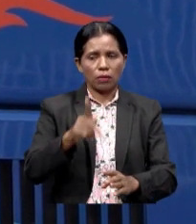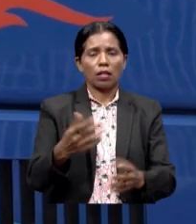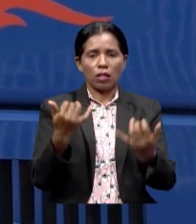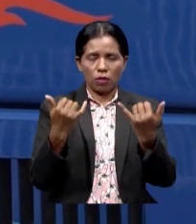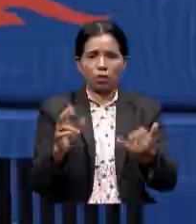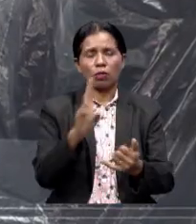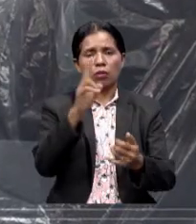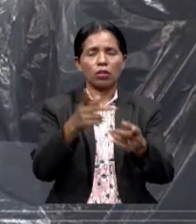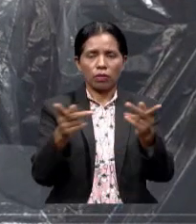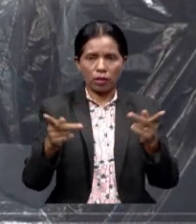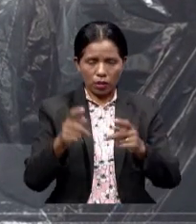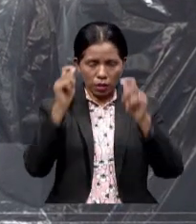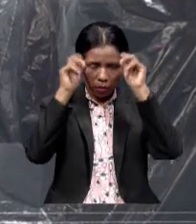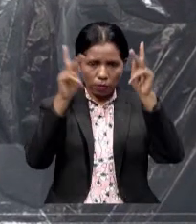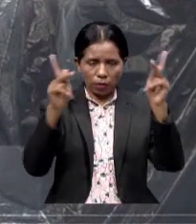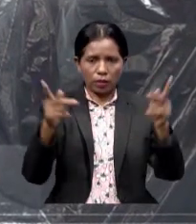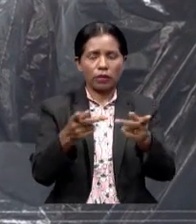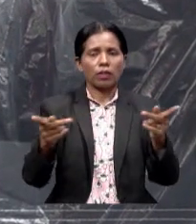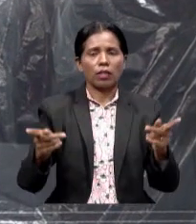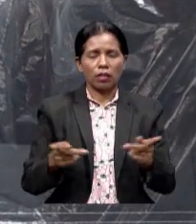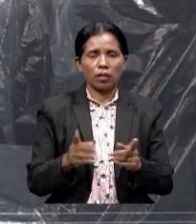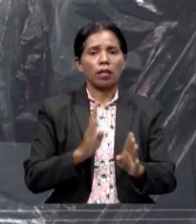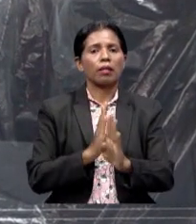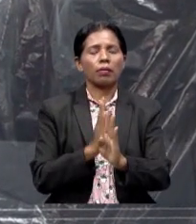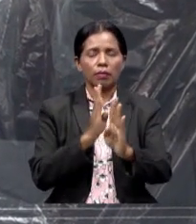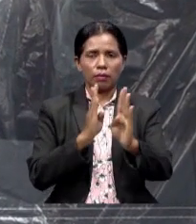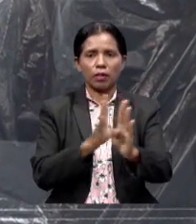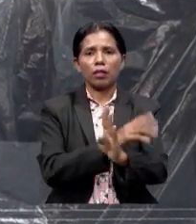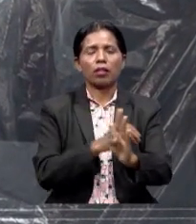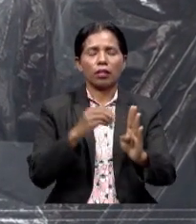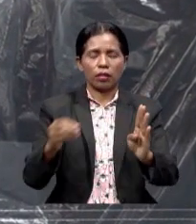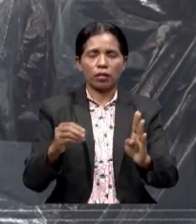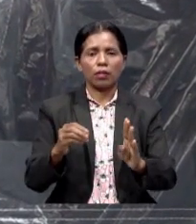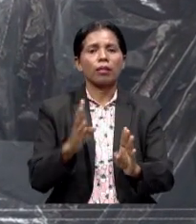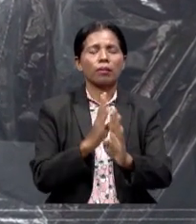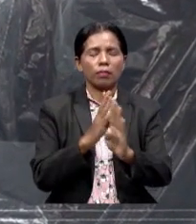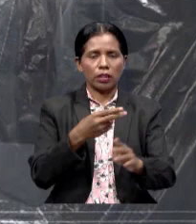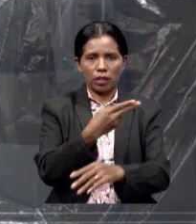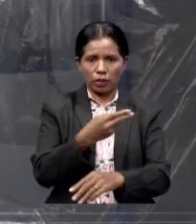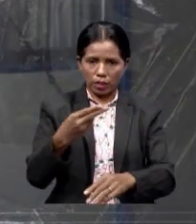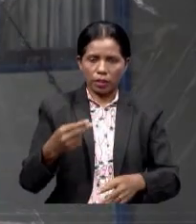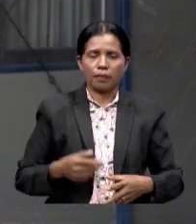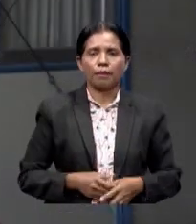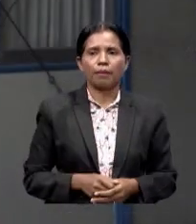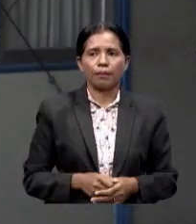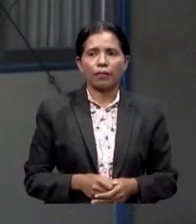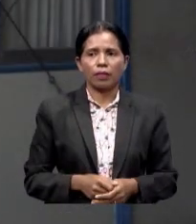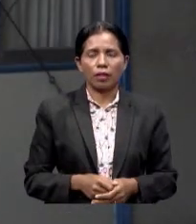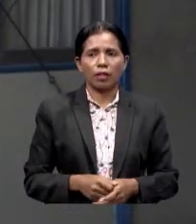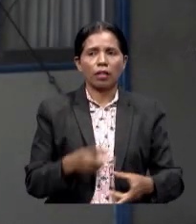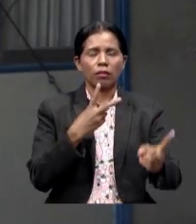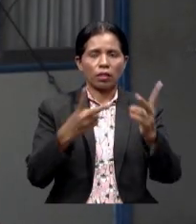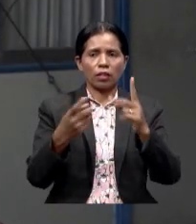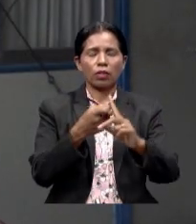utiliza área Timor Plaza no dar estacionamento Babis Babadoc Express no Dambri. Biajang ida husi ansan husi darat